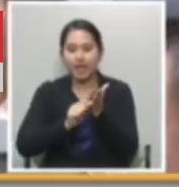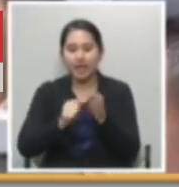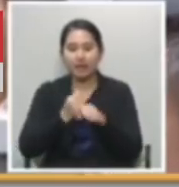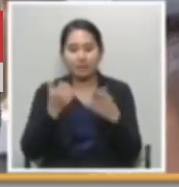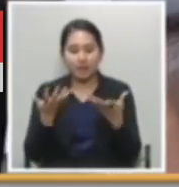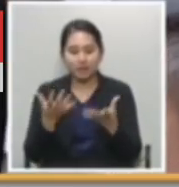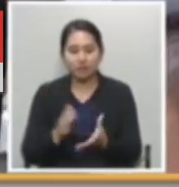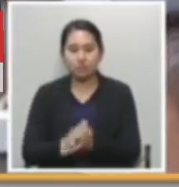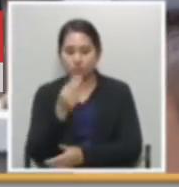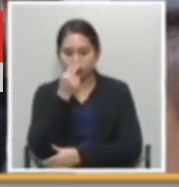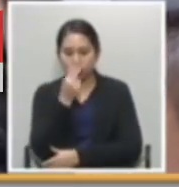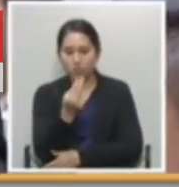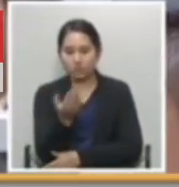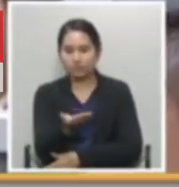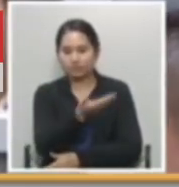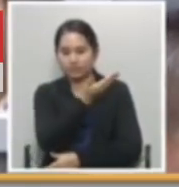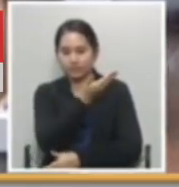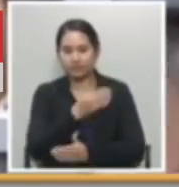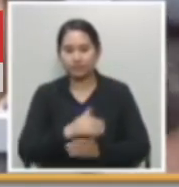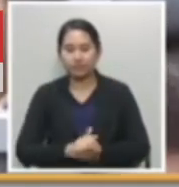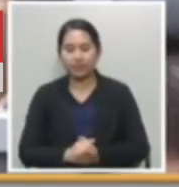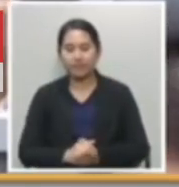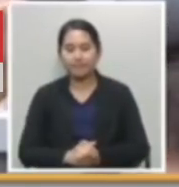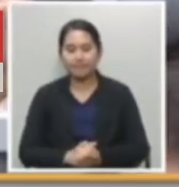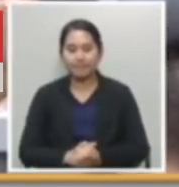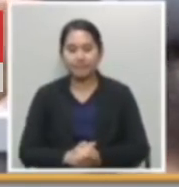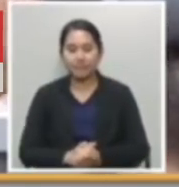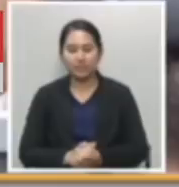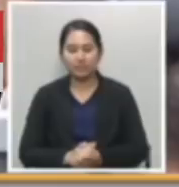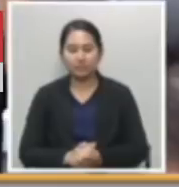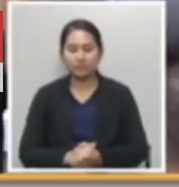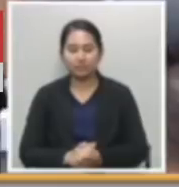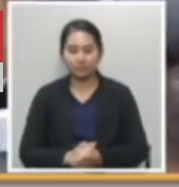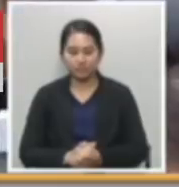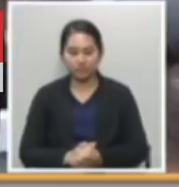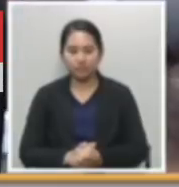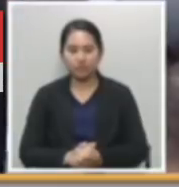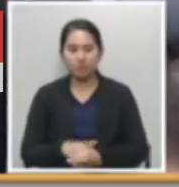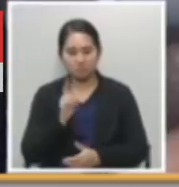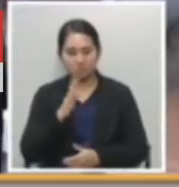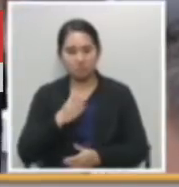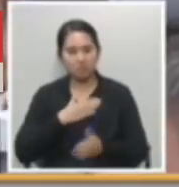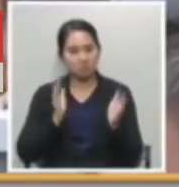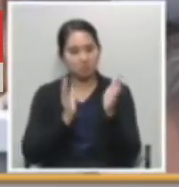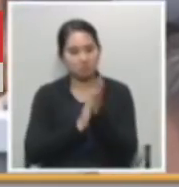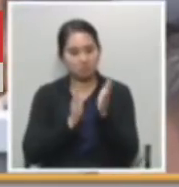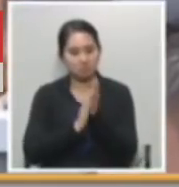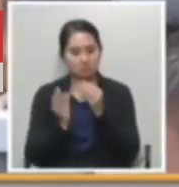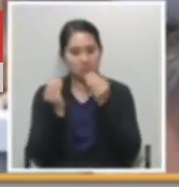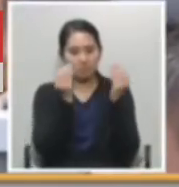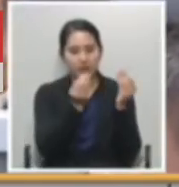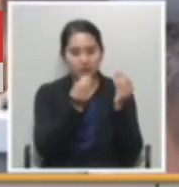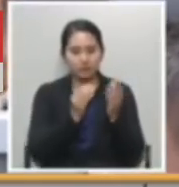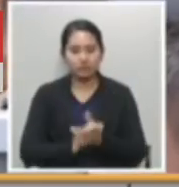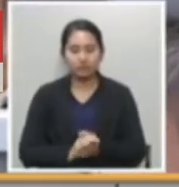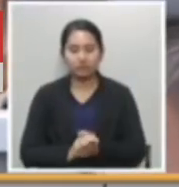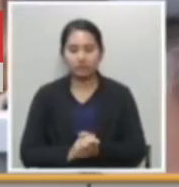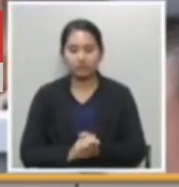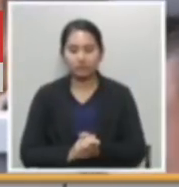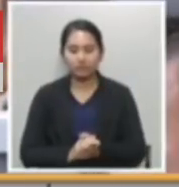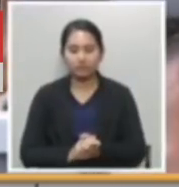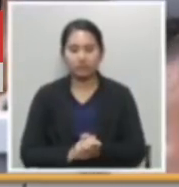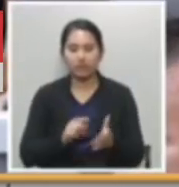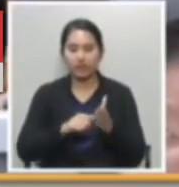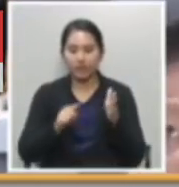ประชาชนครับท่านดูแผ่นนี้นะครับขึ้นจอได้ก็จะดีมากผมต้องยกย่องบุคคลเหล่านี้นะครับเห็นไหมครับจะมีตั้งแต่ท่